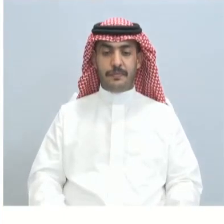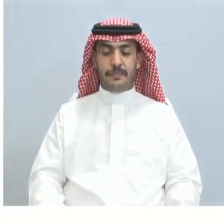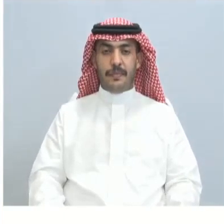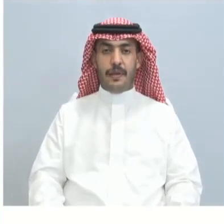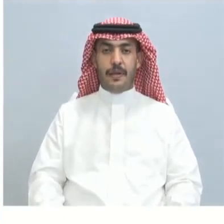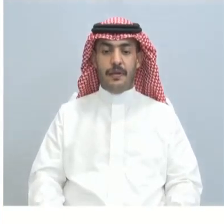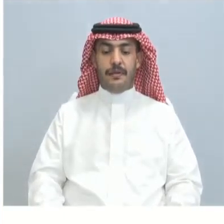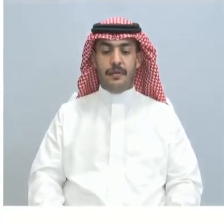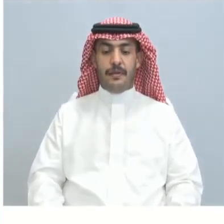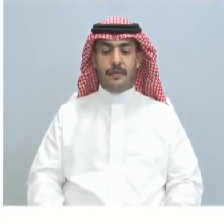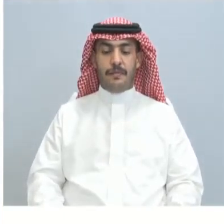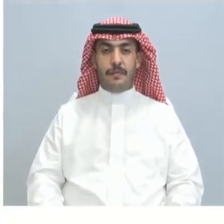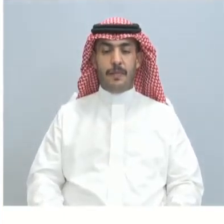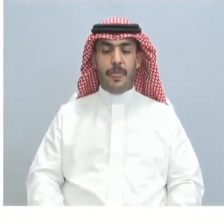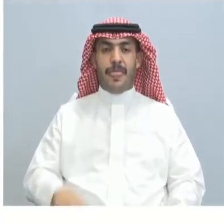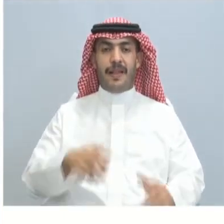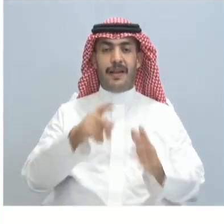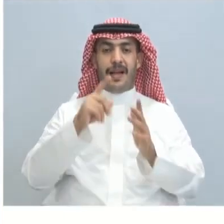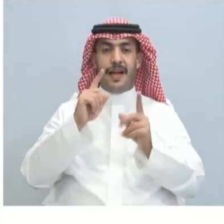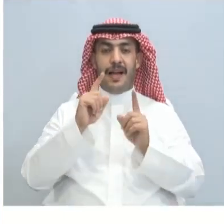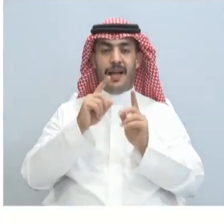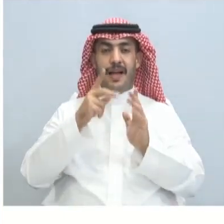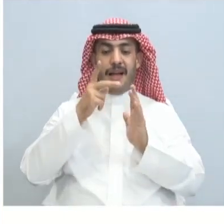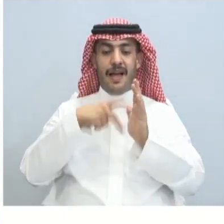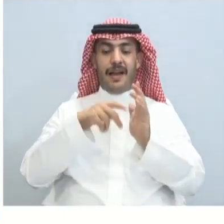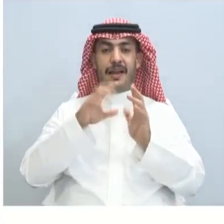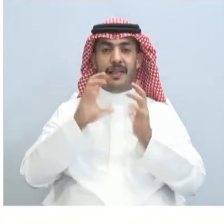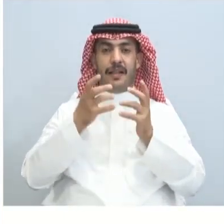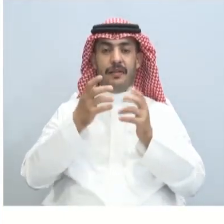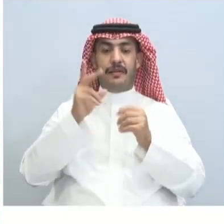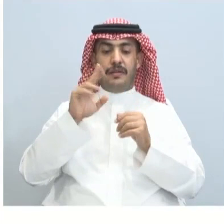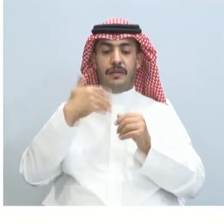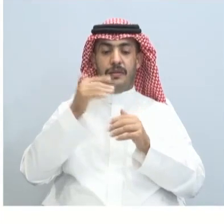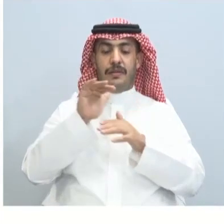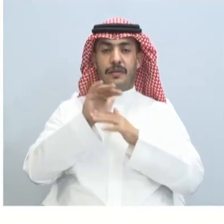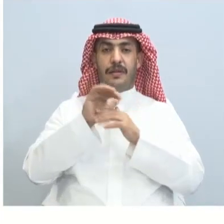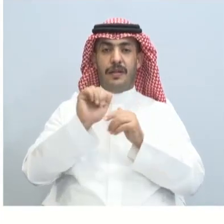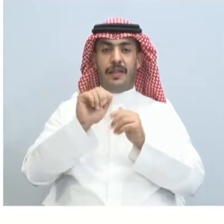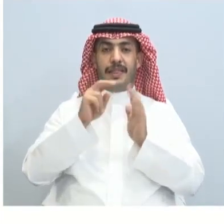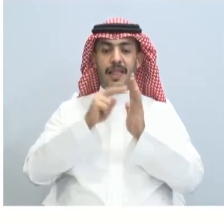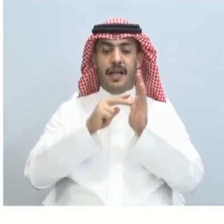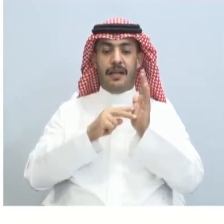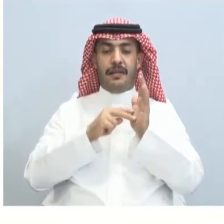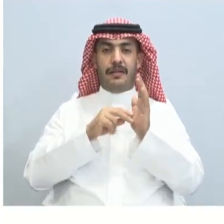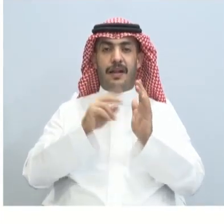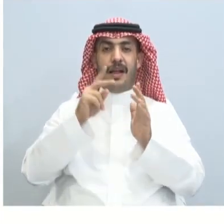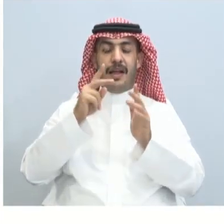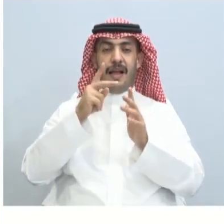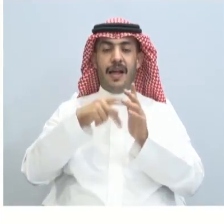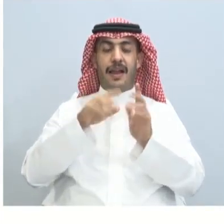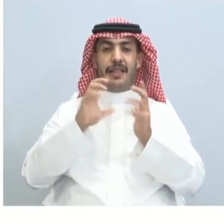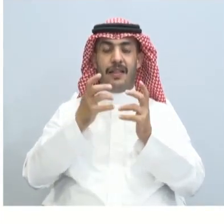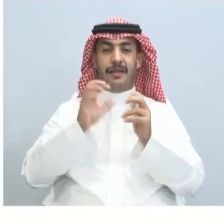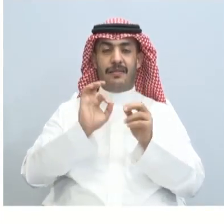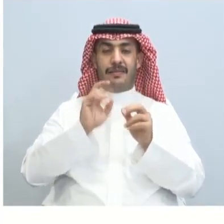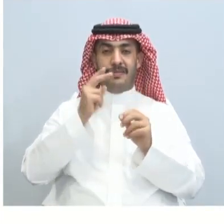عام اذا لدينا القرار الاداري بعد ذلك سنتحدث باذن الله عن التقارير القرار الاداري